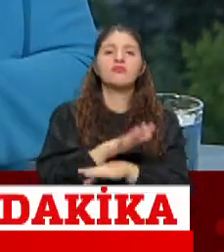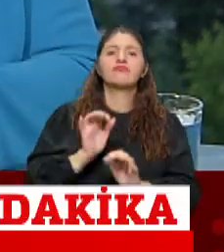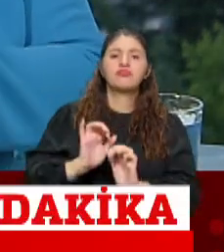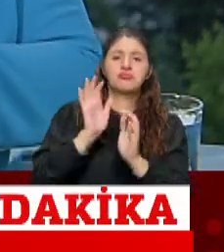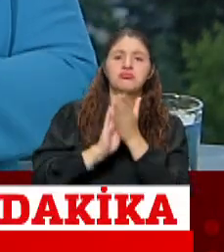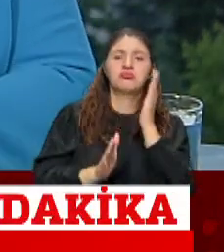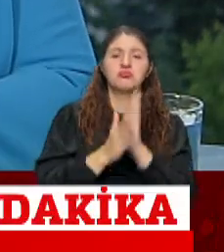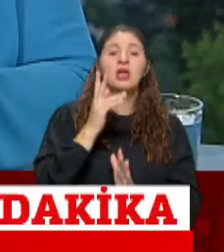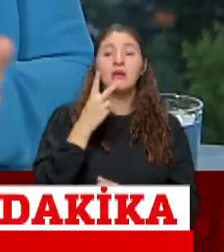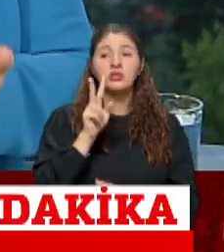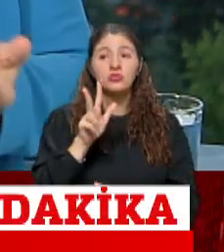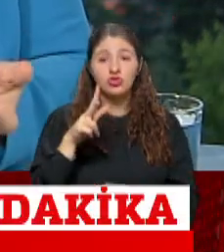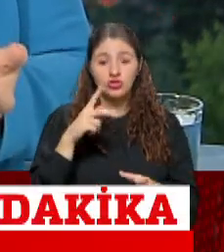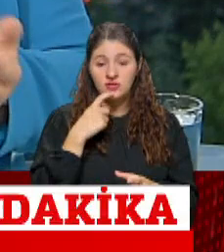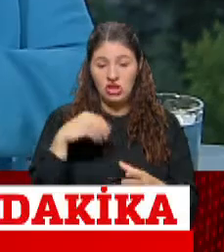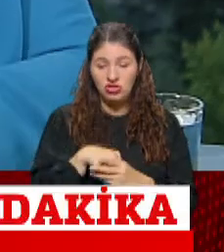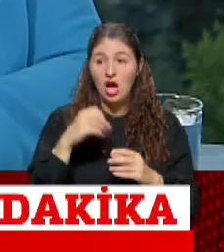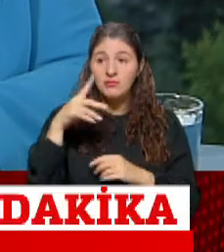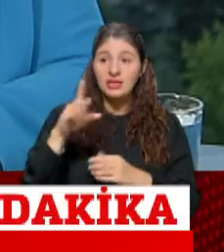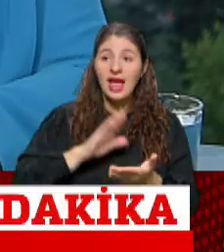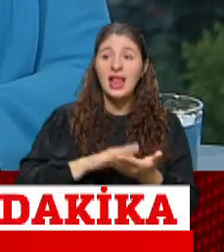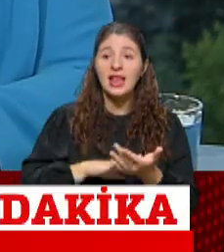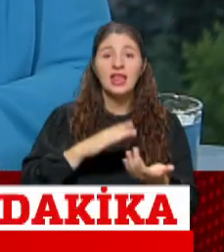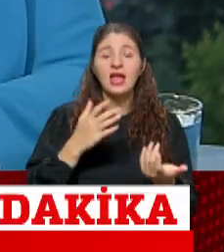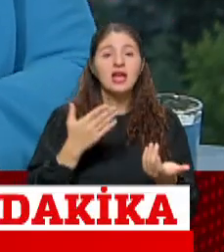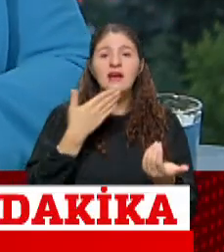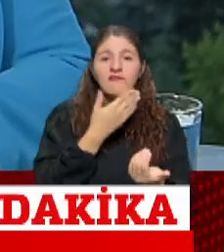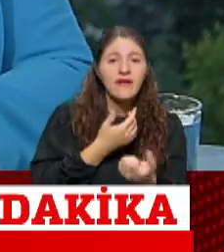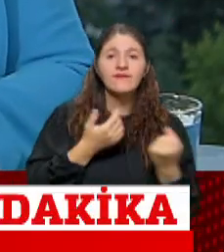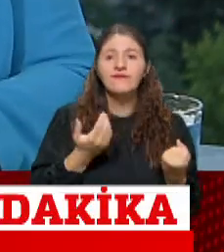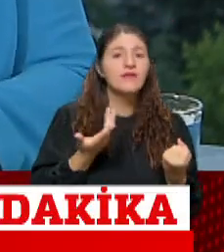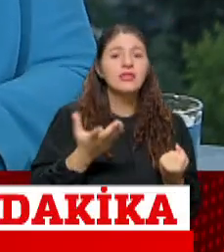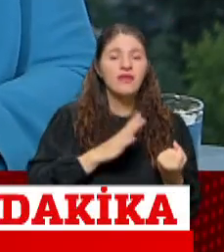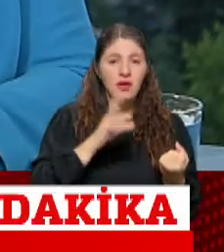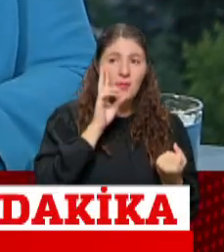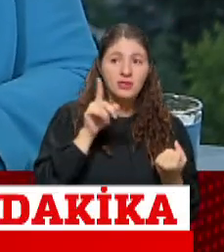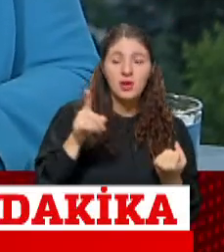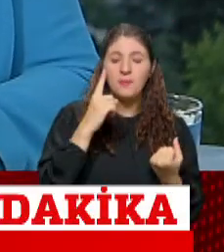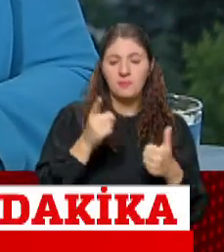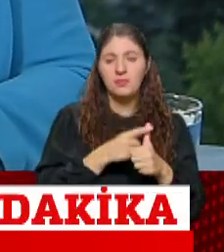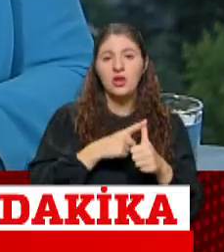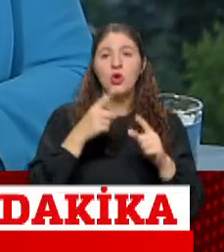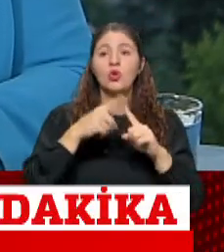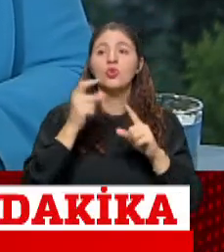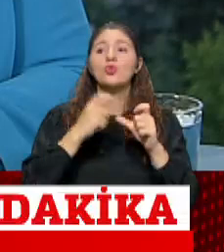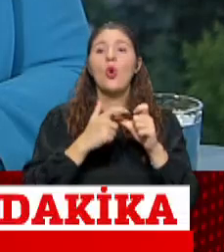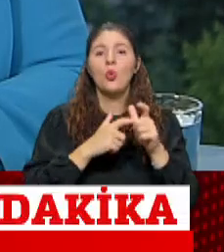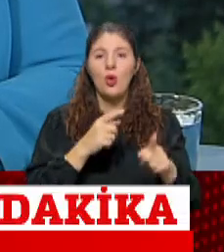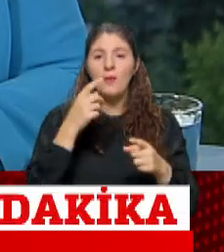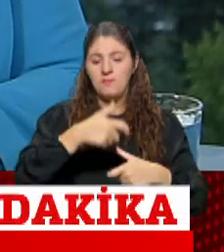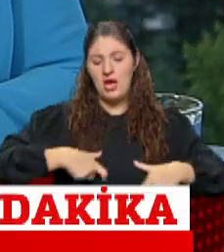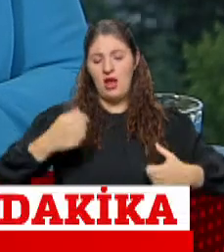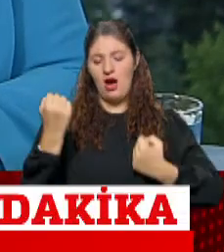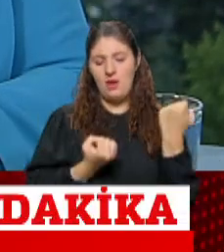Şimdi 2023 için AK Parti'nin elindeki kozlar neler olacak onlara baktığımızda bir TOGG'un milli